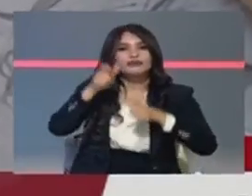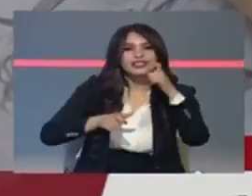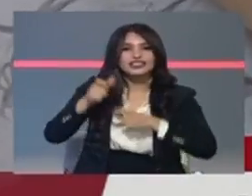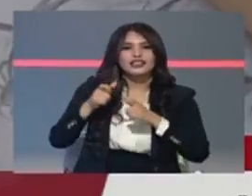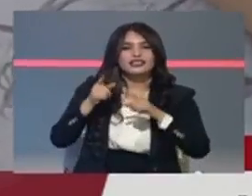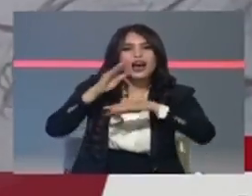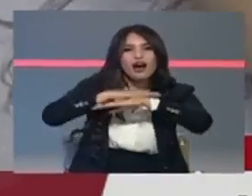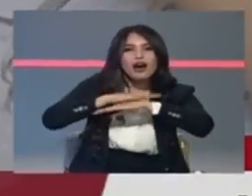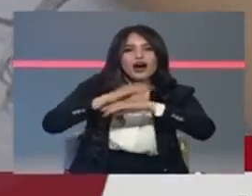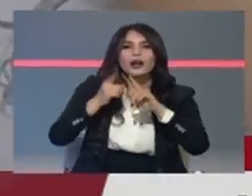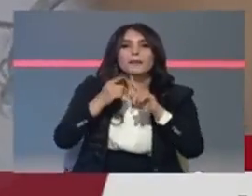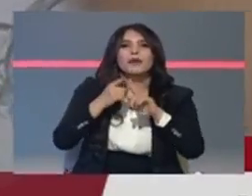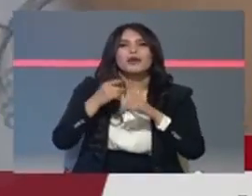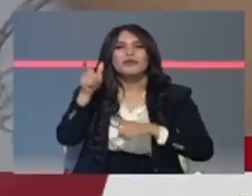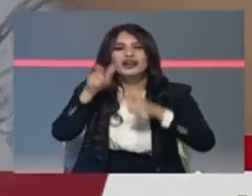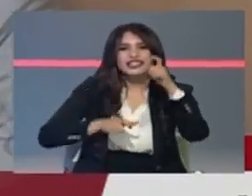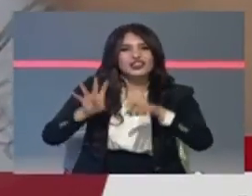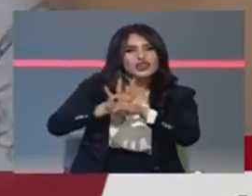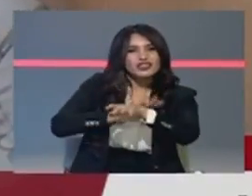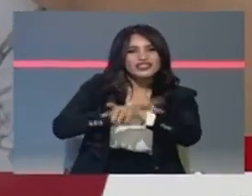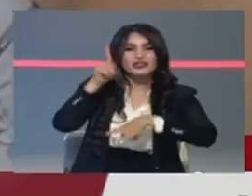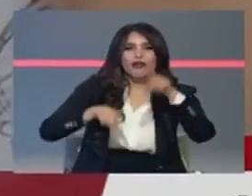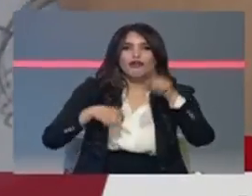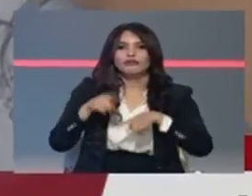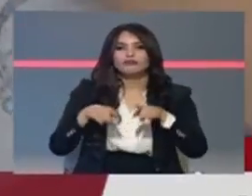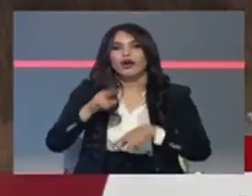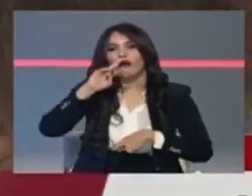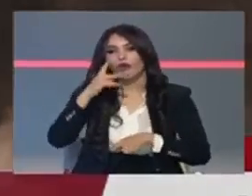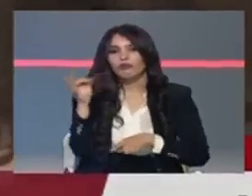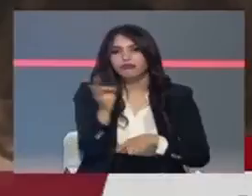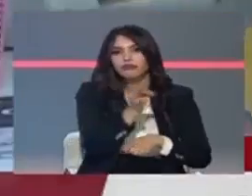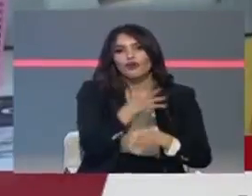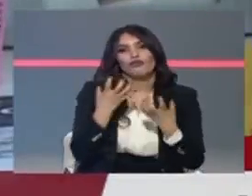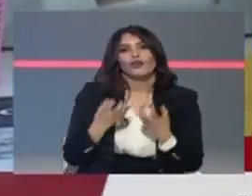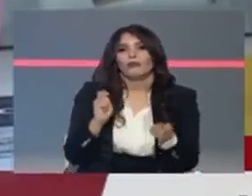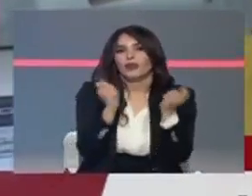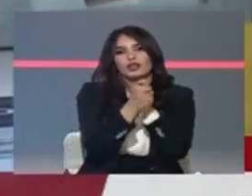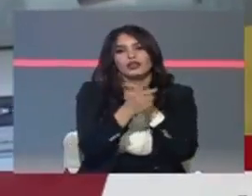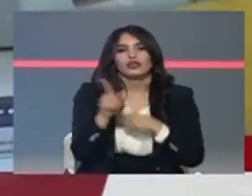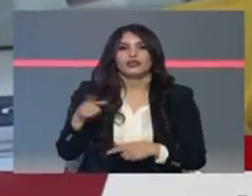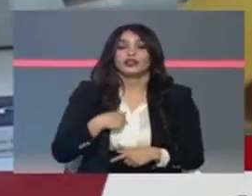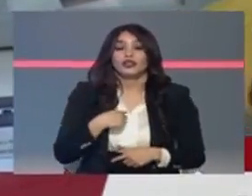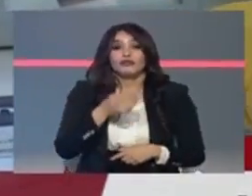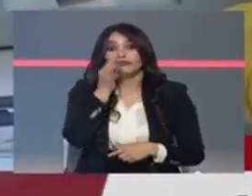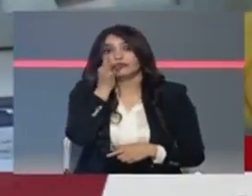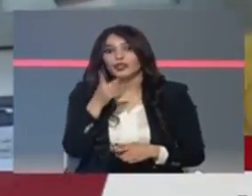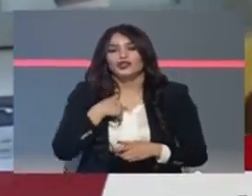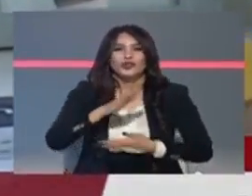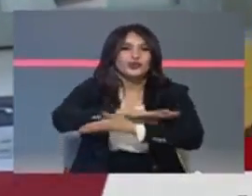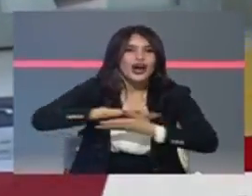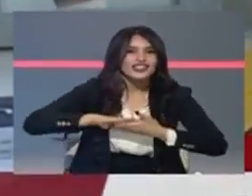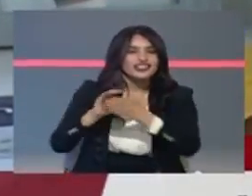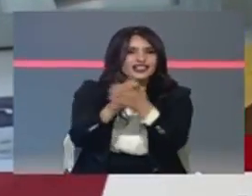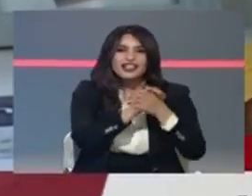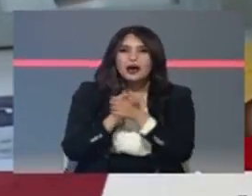مع شعور سائد لدى البعض منهم بالرتابة والحاجة إلى التغيير. عيوني فدت وتوحشت